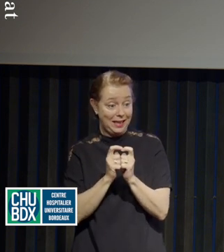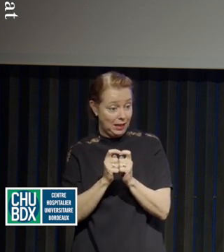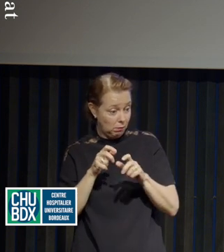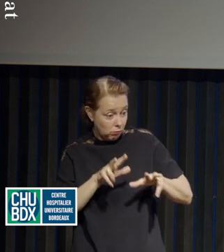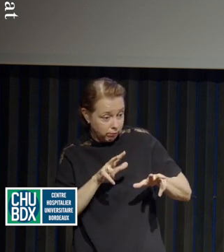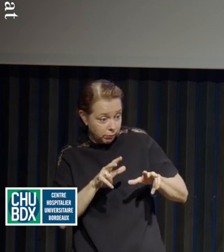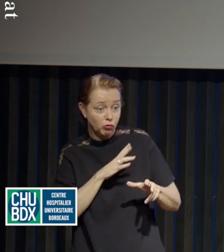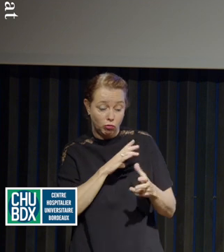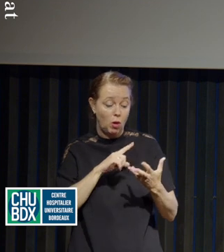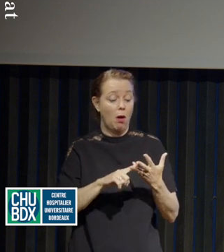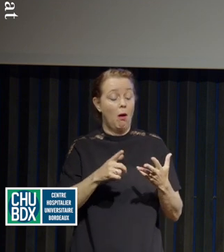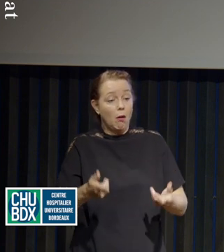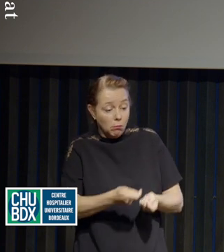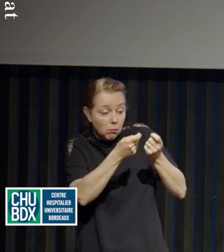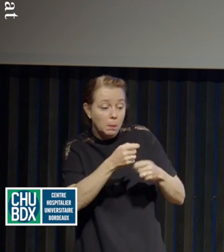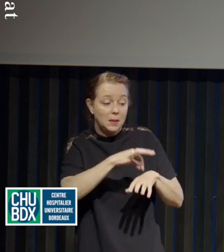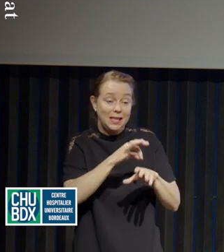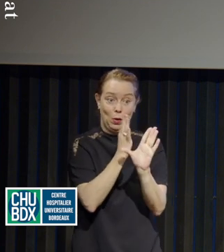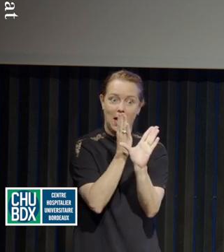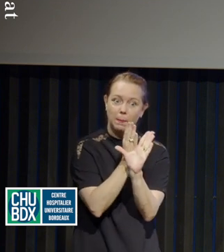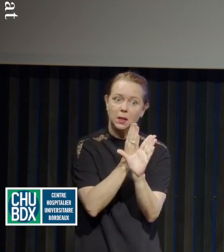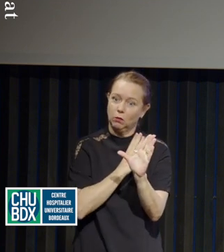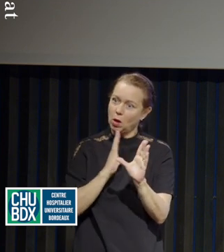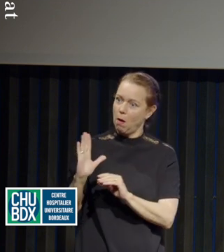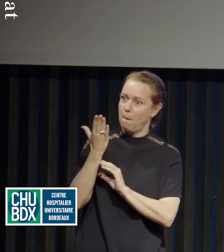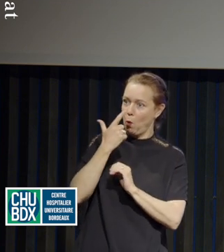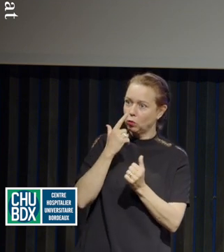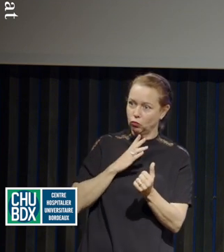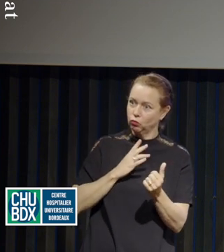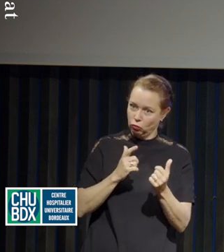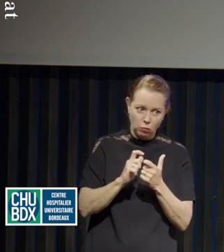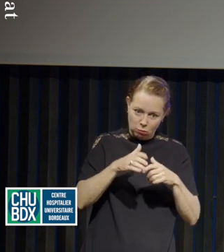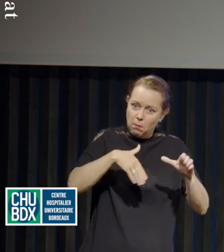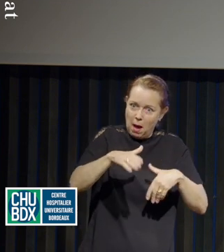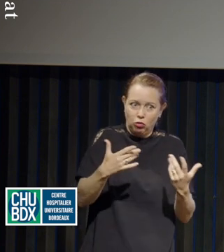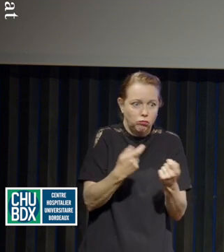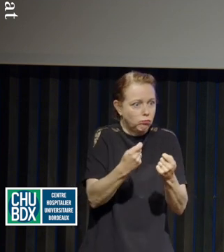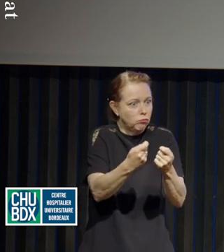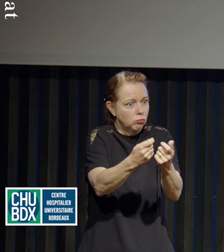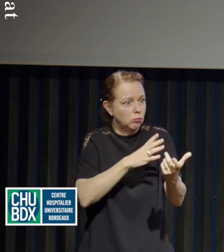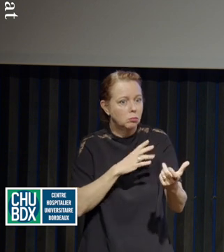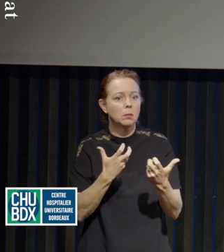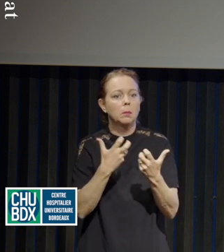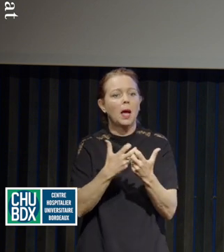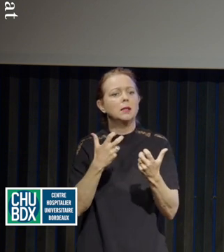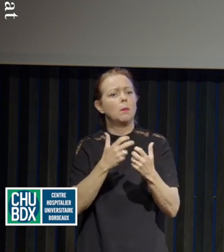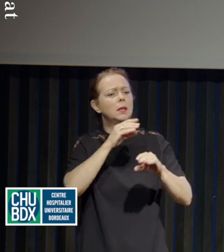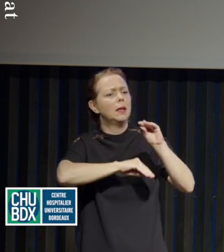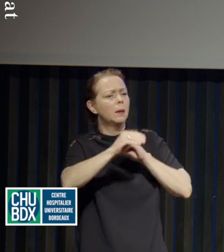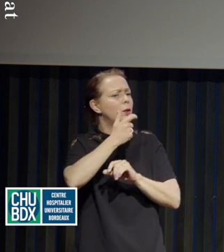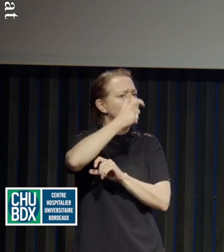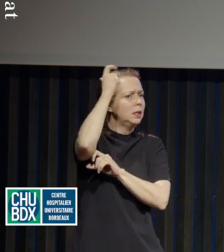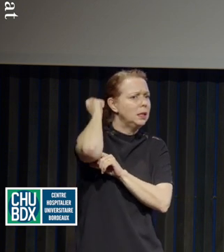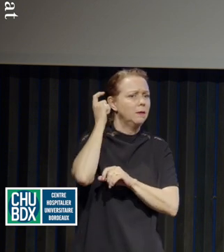l'éducation thérapeutique, des psychothérapies qui ont montré leur efficacité dans certaines indications, comme la thérapie cognitive et